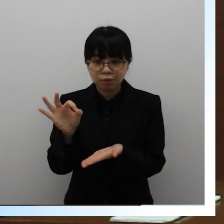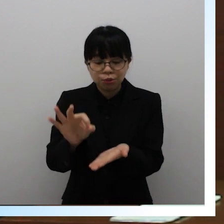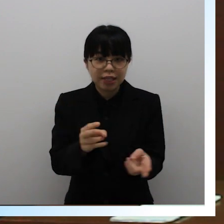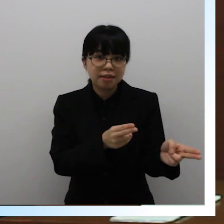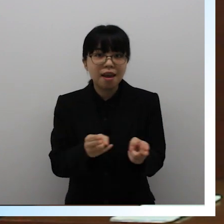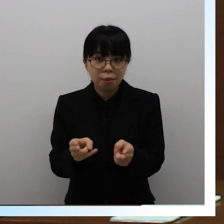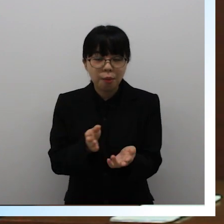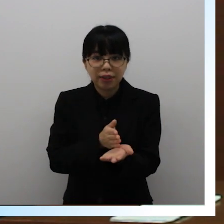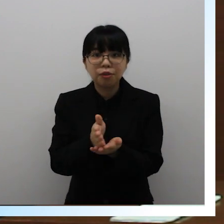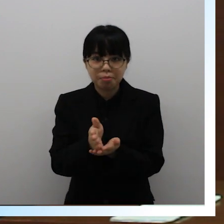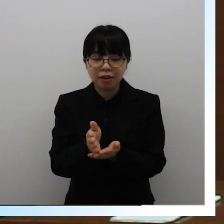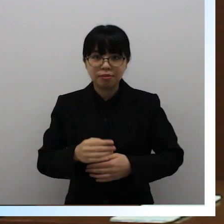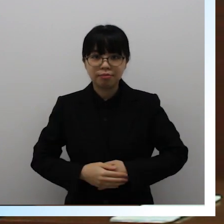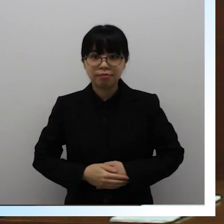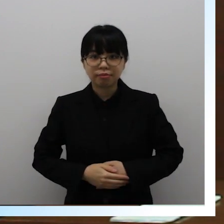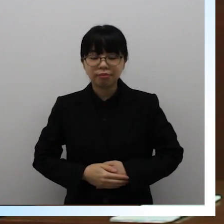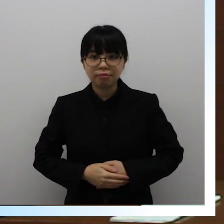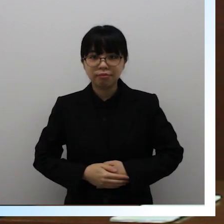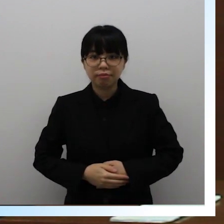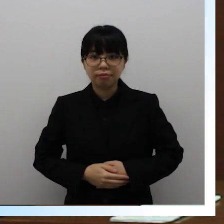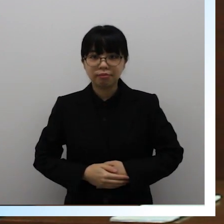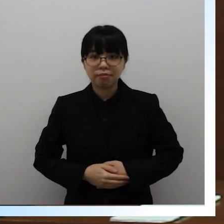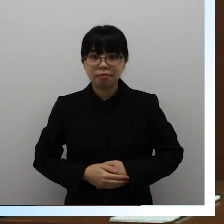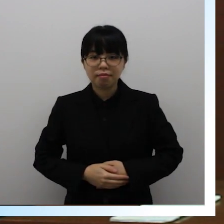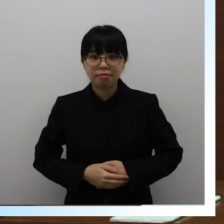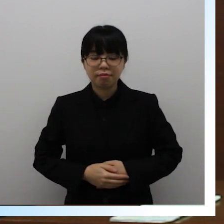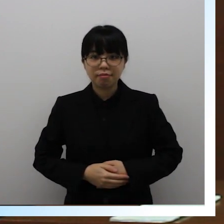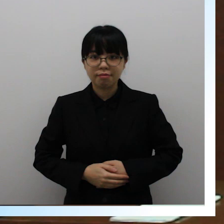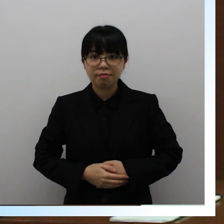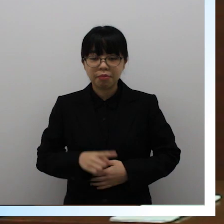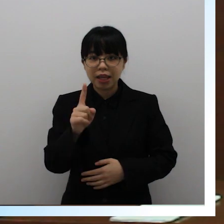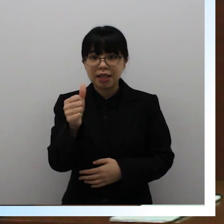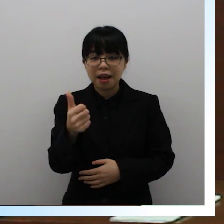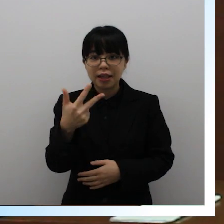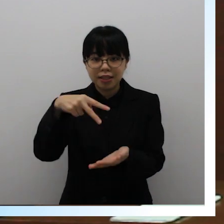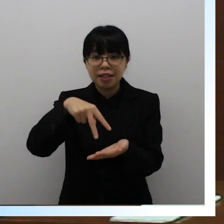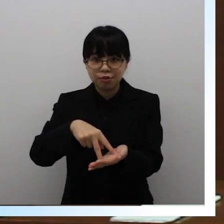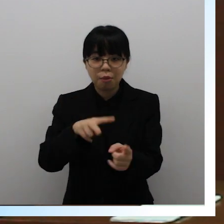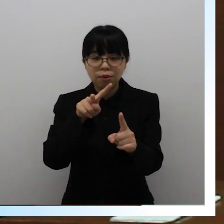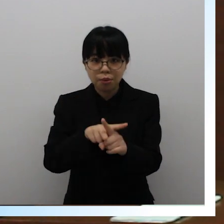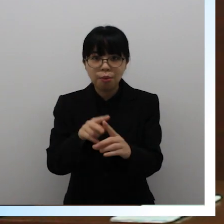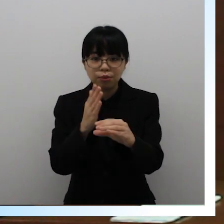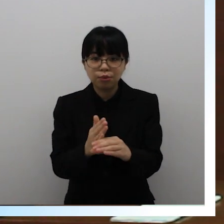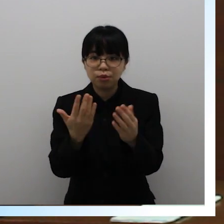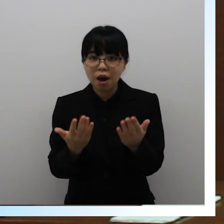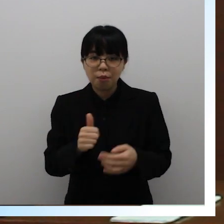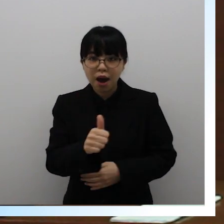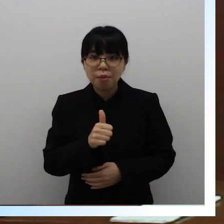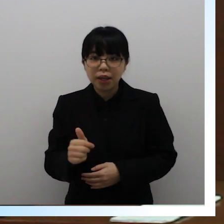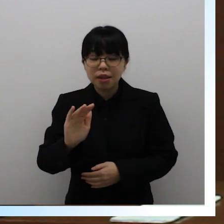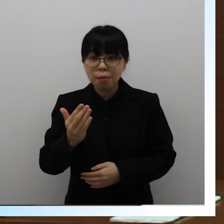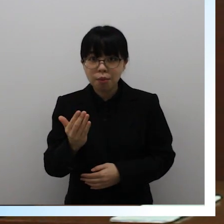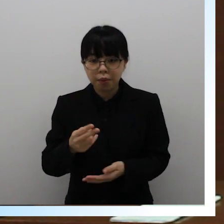田市立の小中学校に通っている場合でも食物アレルギーのため給食を食べることができず、毎